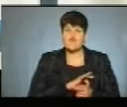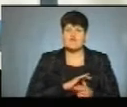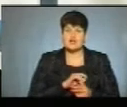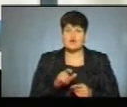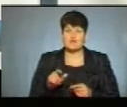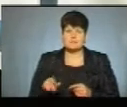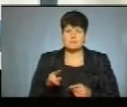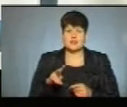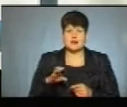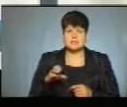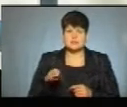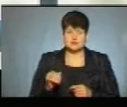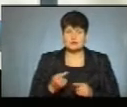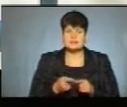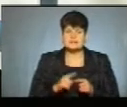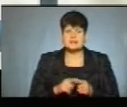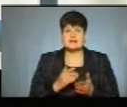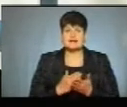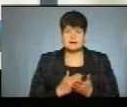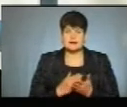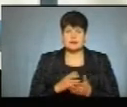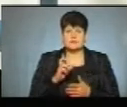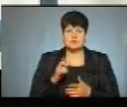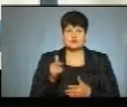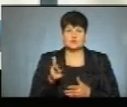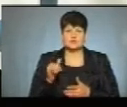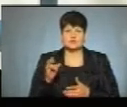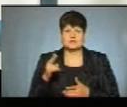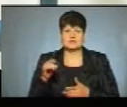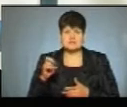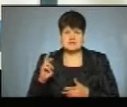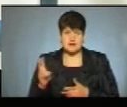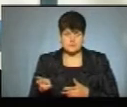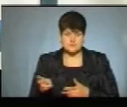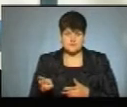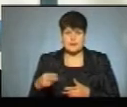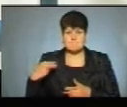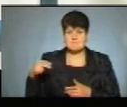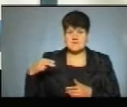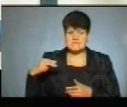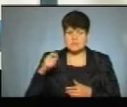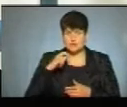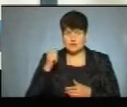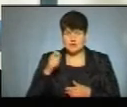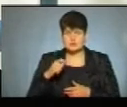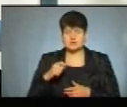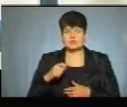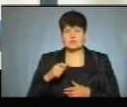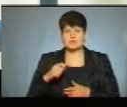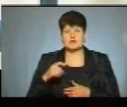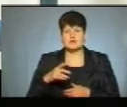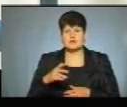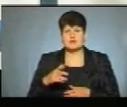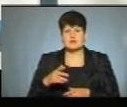Пласту, тобто це, наприклад, є той самий Борис Гудзяк, та, це є президент Українсько-католицького університету, це є